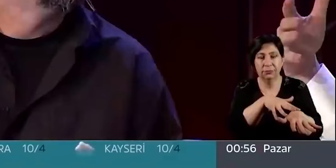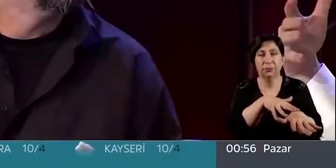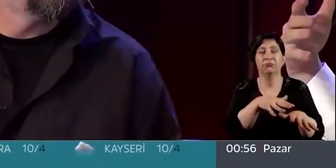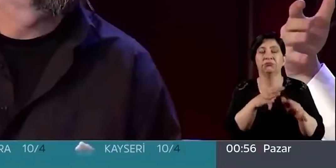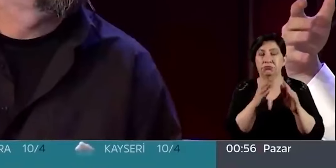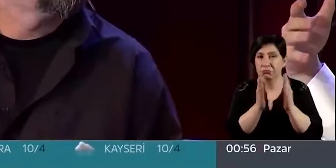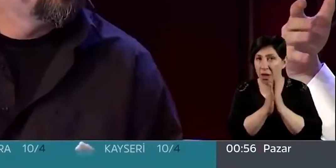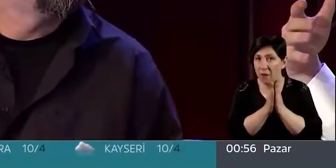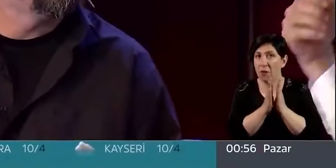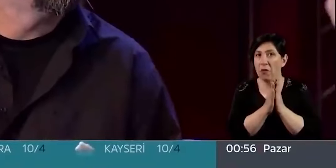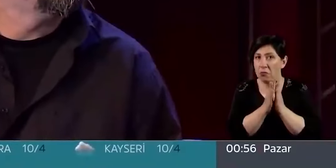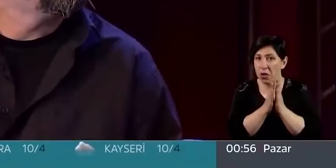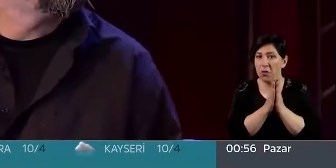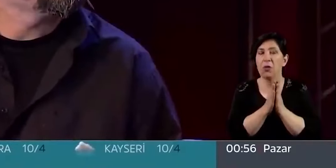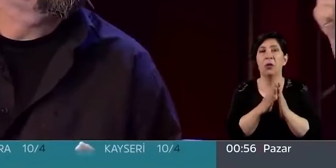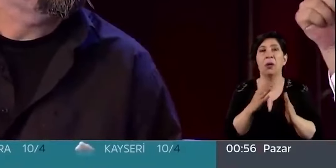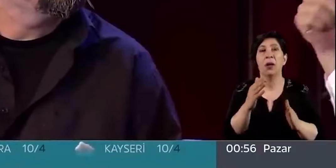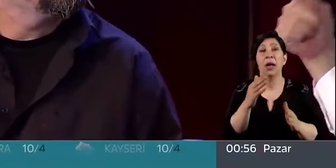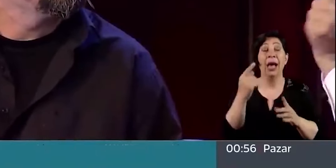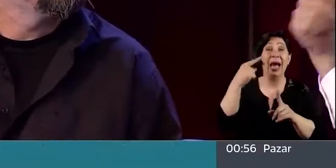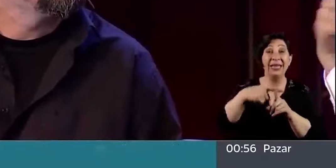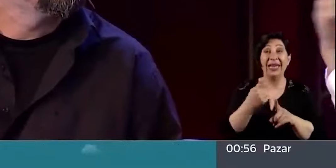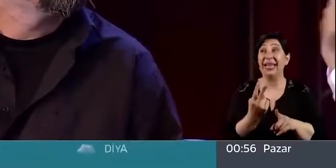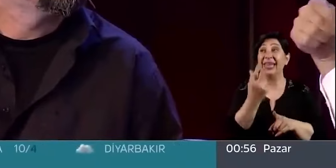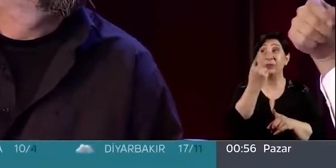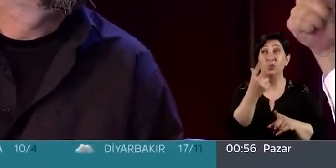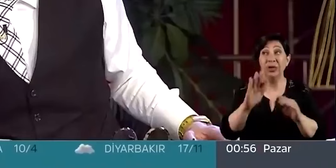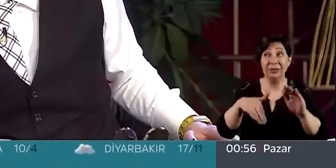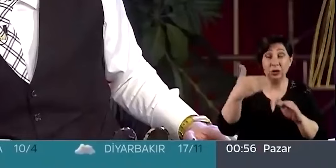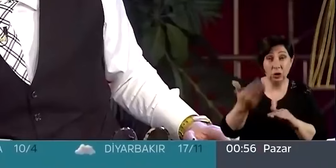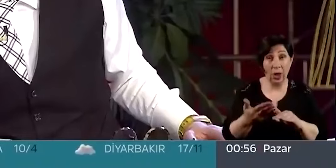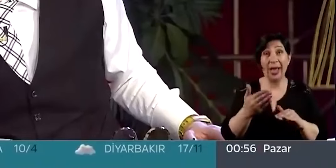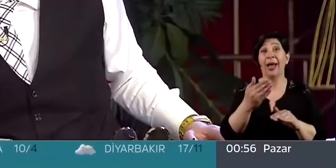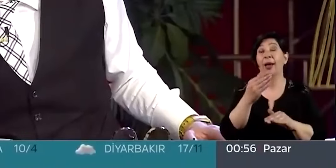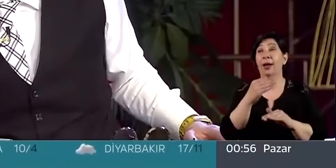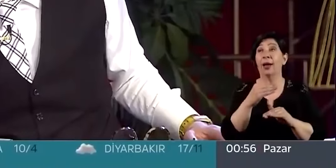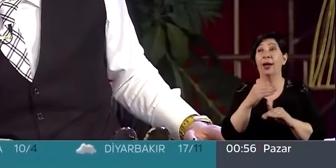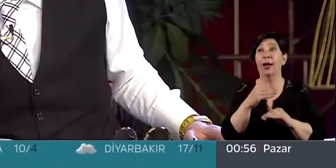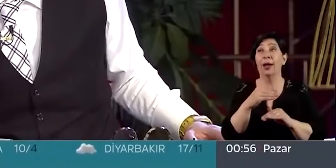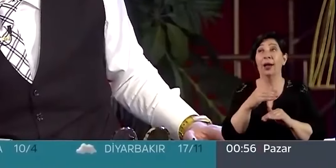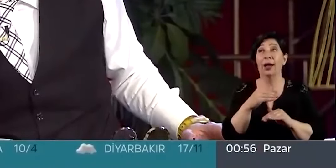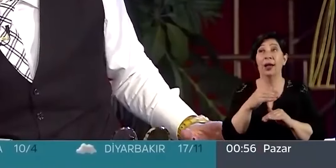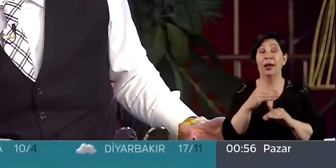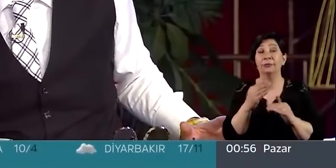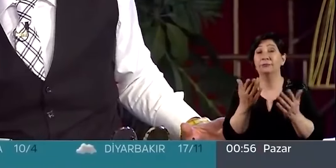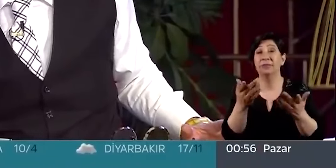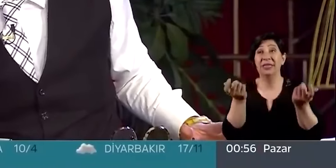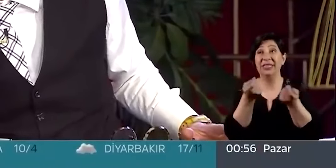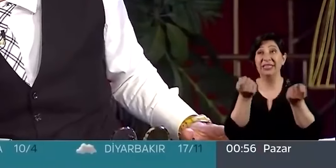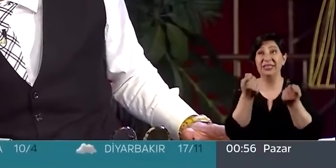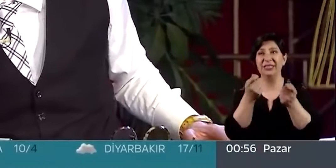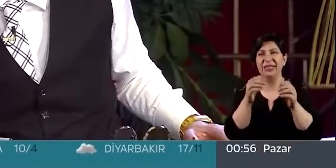ideali. Bravo. Ben de öyle düşünüyorum. Tabii tabii. Ben de. Hatta 7.30'dan sonra da, 7.30'dan sonra da